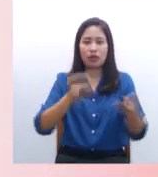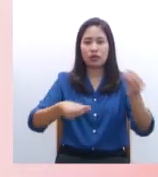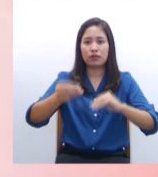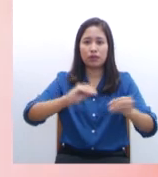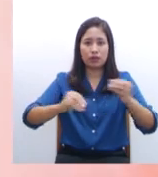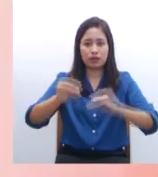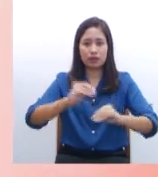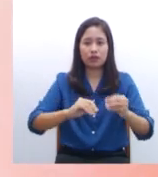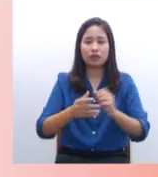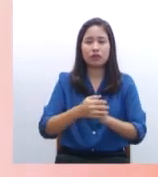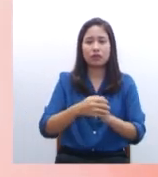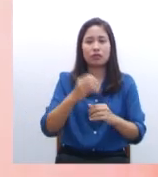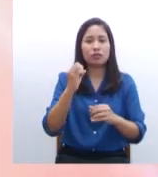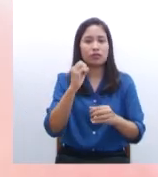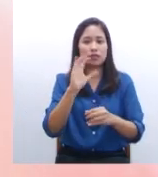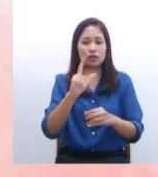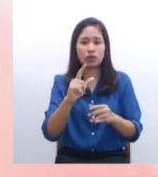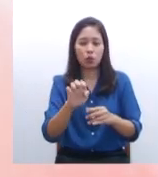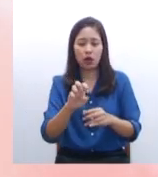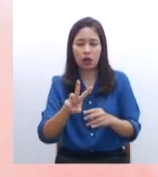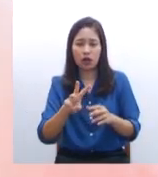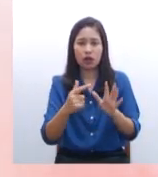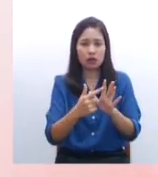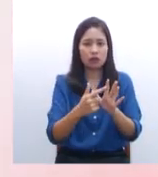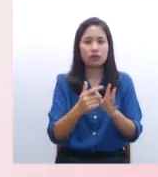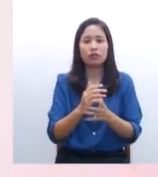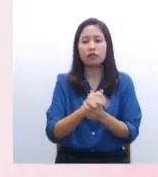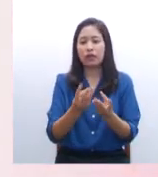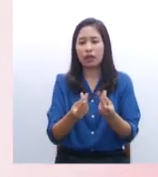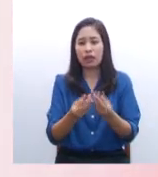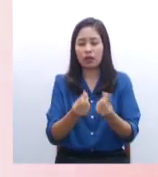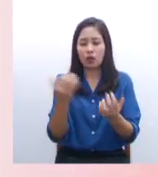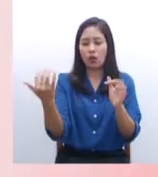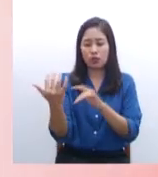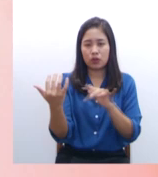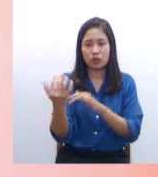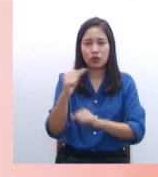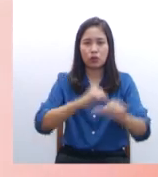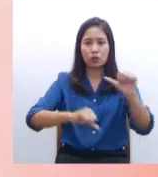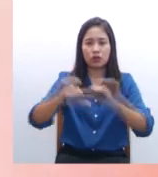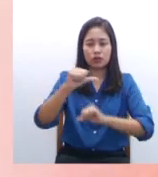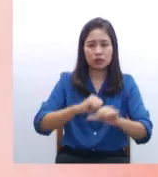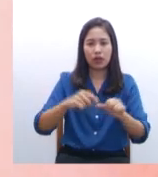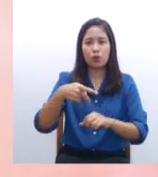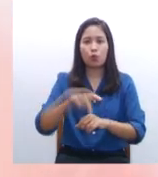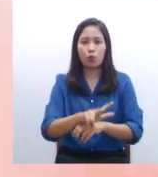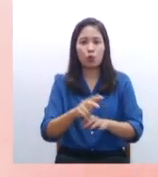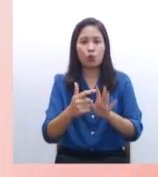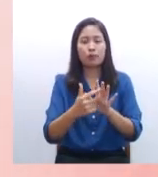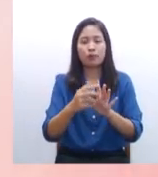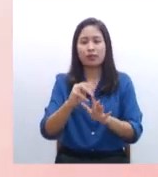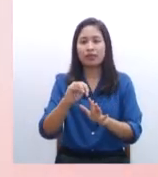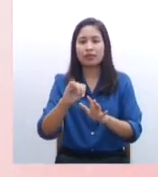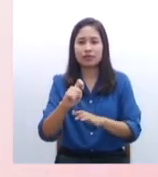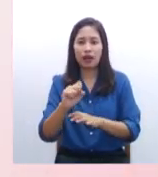วิชาชีววิทยาคณิตศาสตร์คอมพิวเตอร์ดาราศาสตร์ภูมิศาสตร์และวิทยาศาสตร์โลกนะครับรวมถึงความรู้